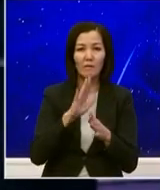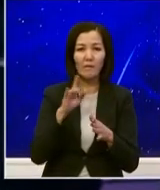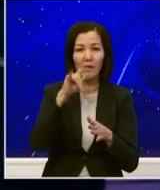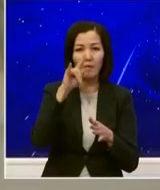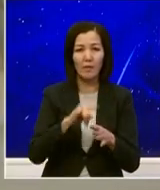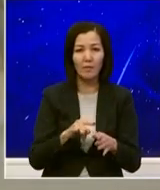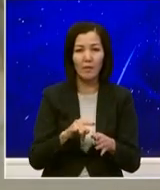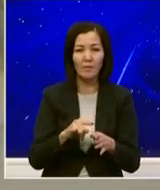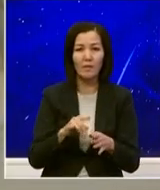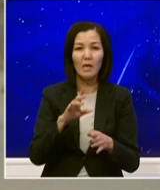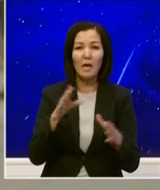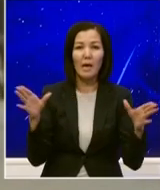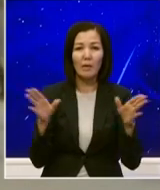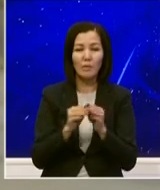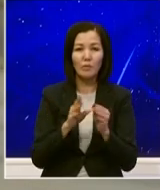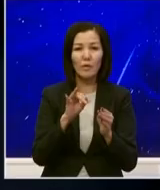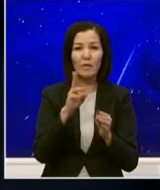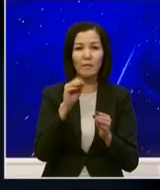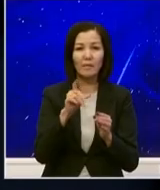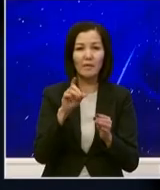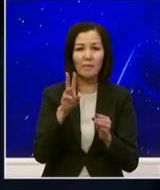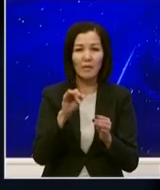аэропортах Объединенных Арабских Эмиратов и